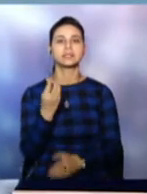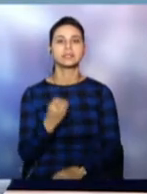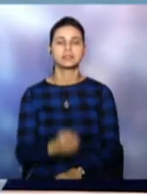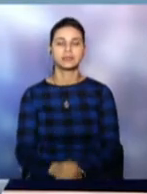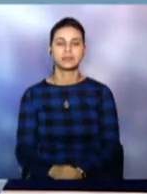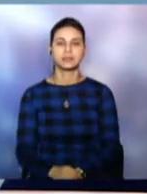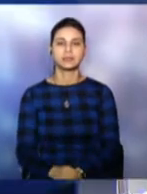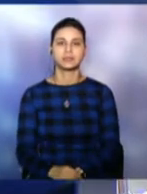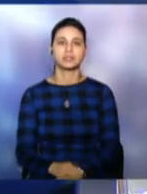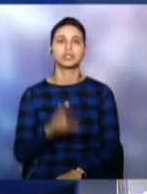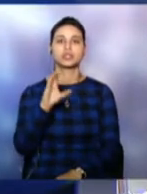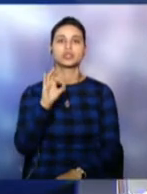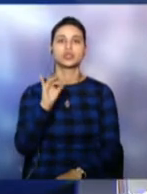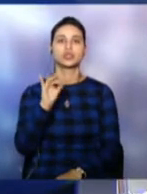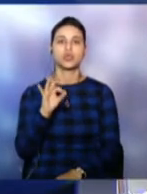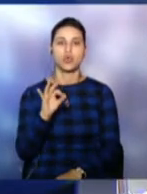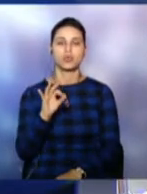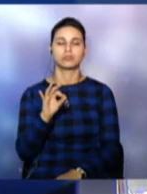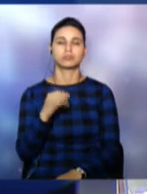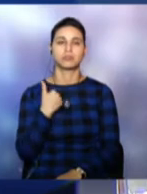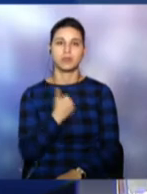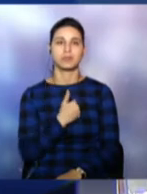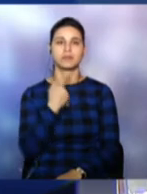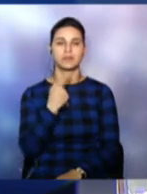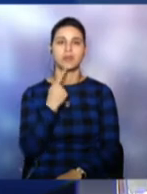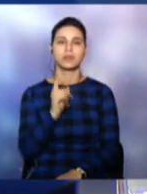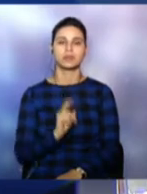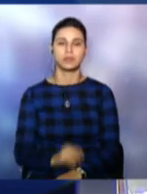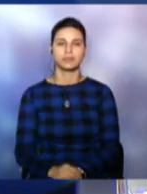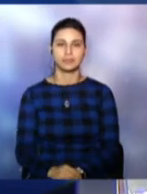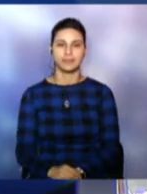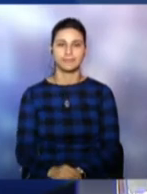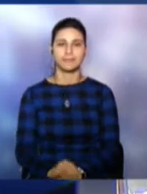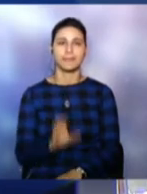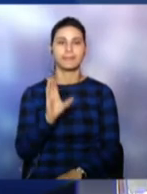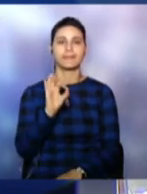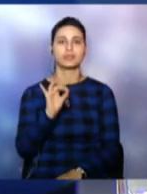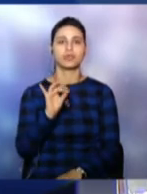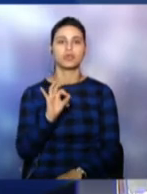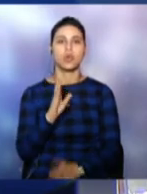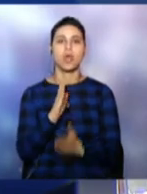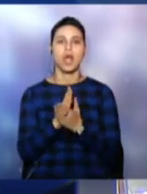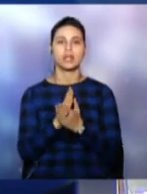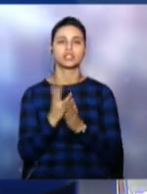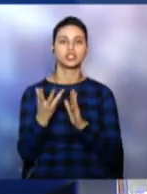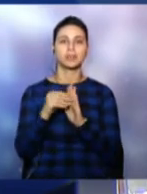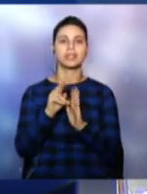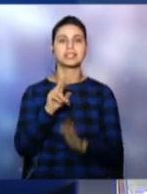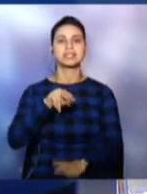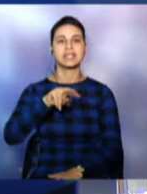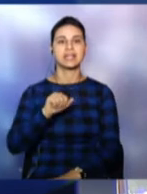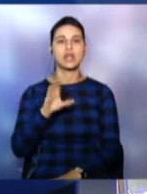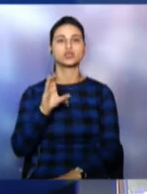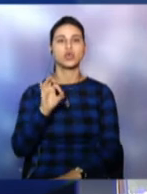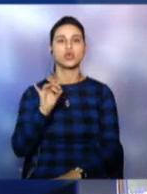დაკავშირებით? რაც შეეხება სოიოს ლეციტინს, თავისუფლებას მივცემ და ვიტყვი, რომ სოიოს ლეციტინი არის შემადგენელი ცილა